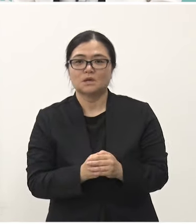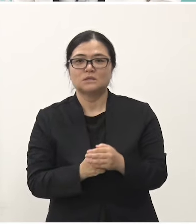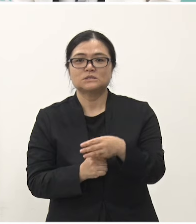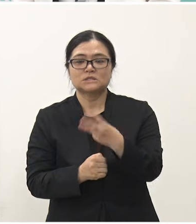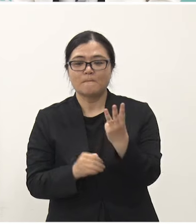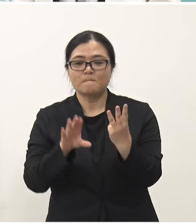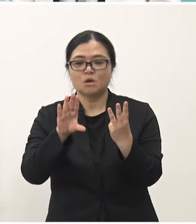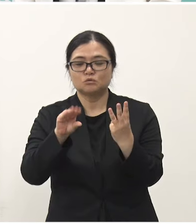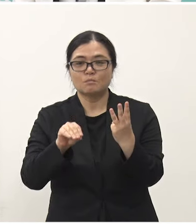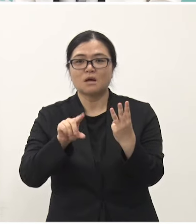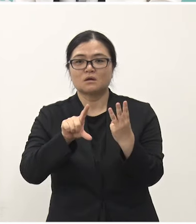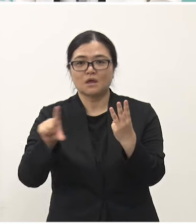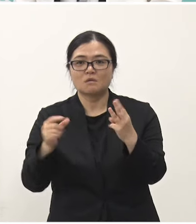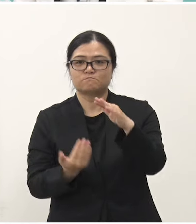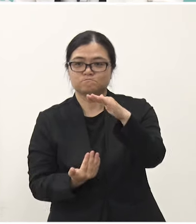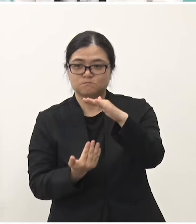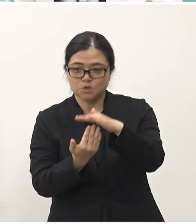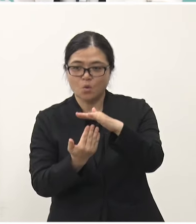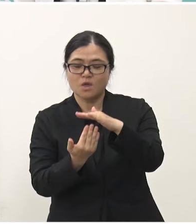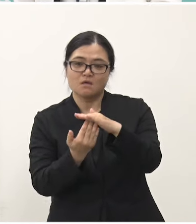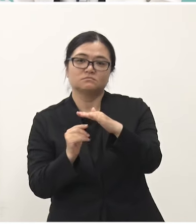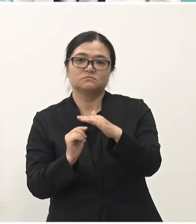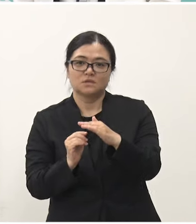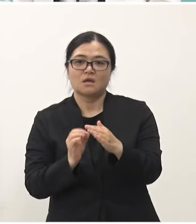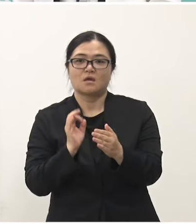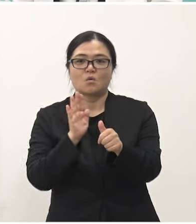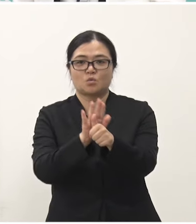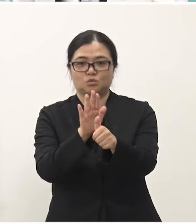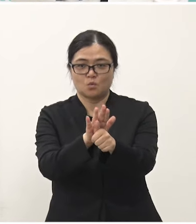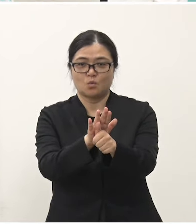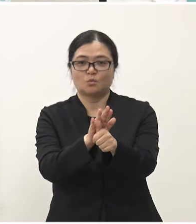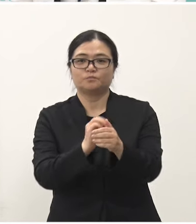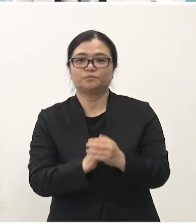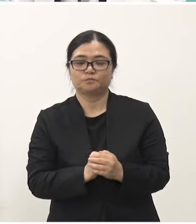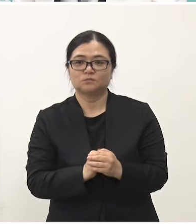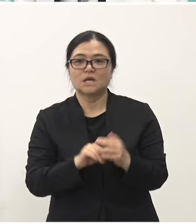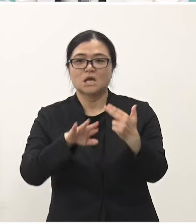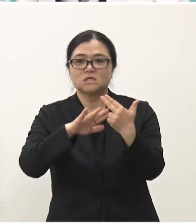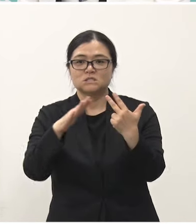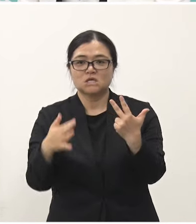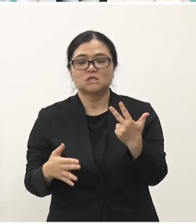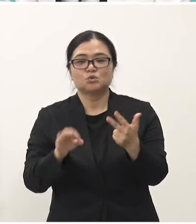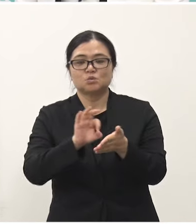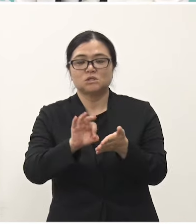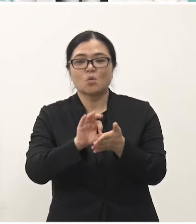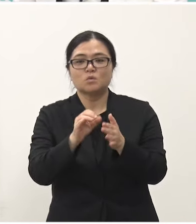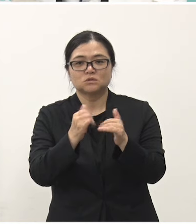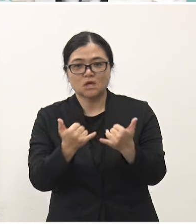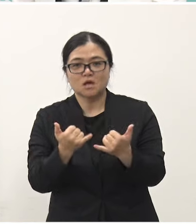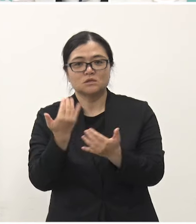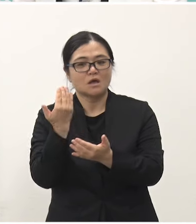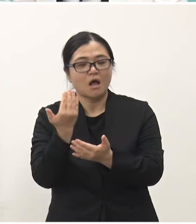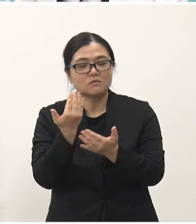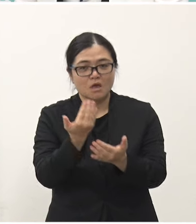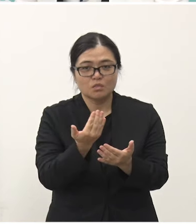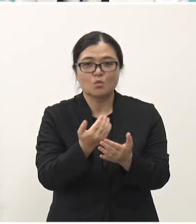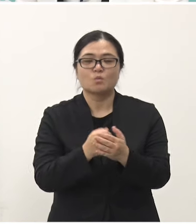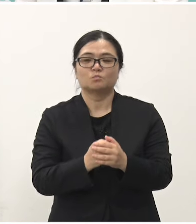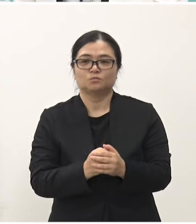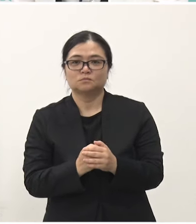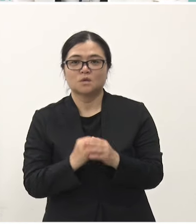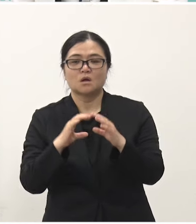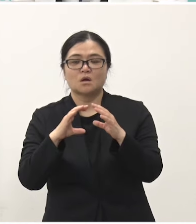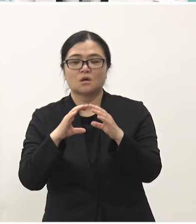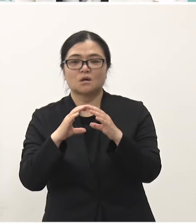月頃から実証実験を行う予定です区は1件あたり300万円を上限に補助する